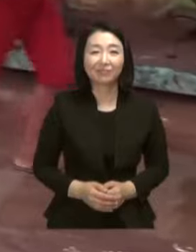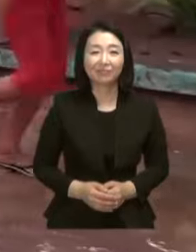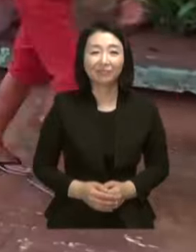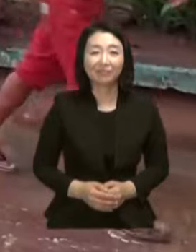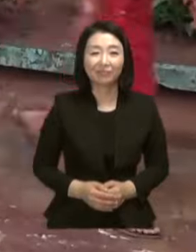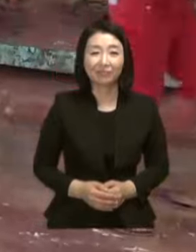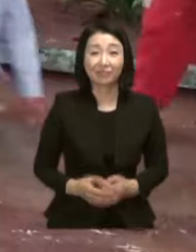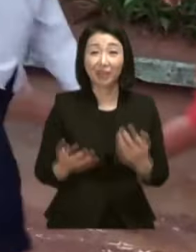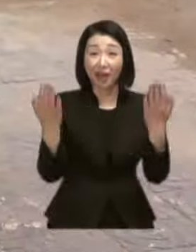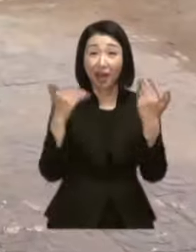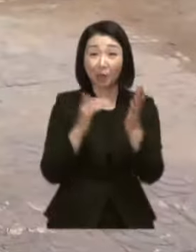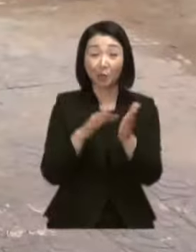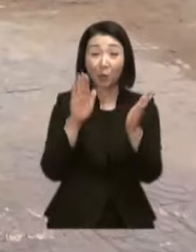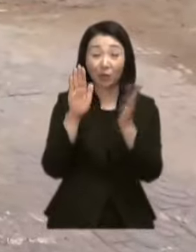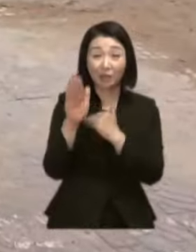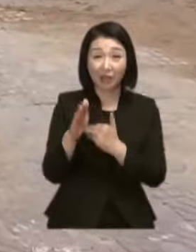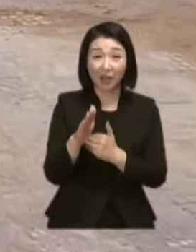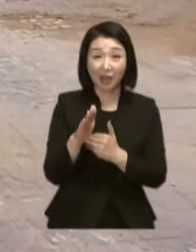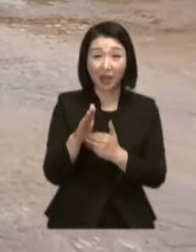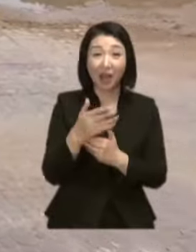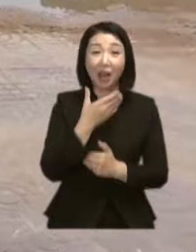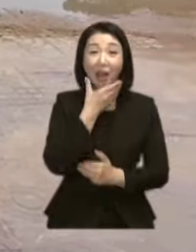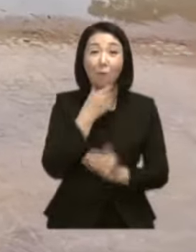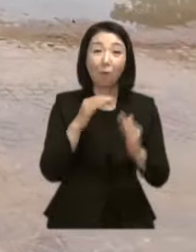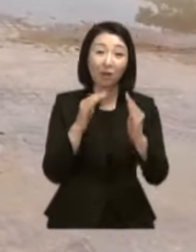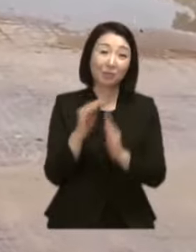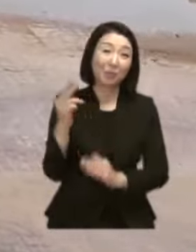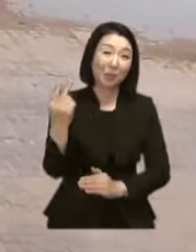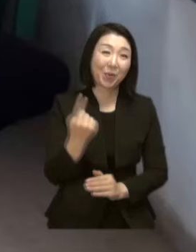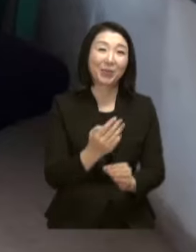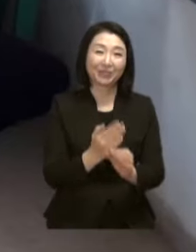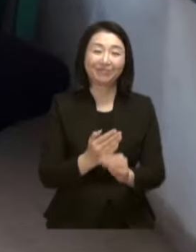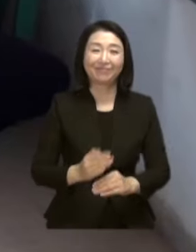방과 후 해피하우스로 귀가하는 아이들.